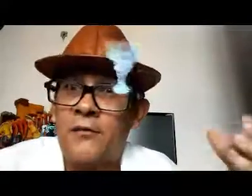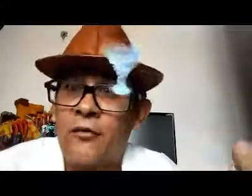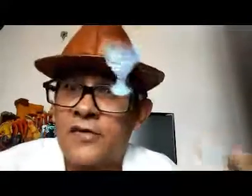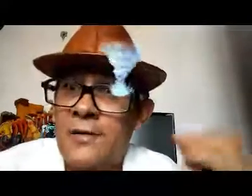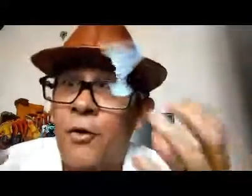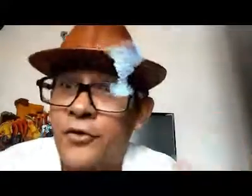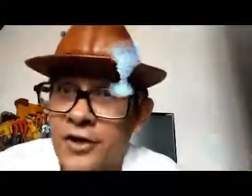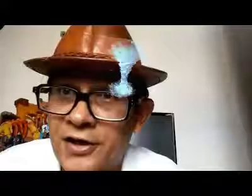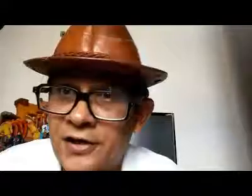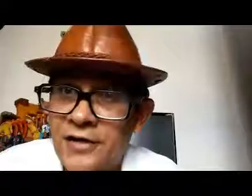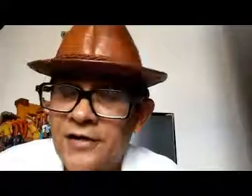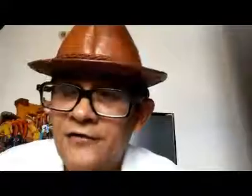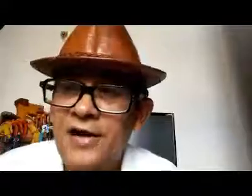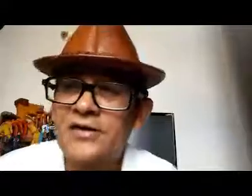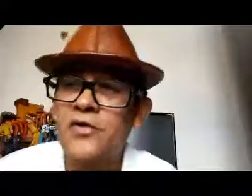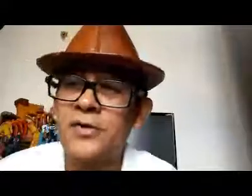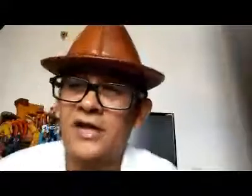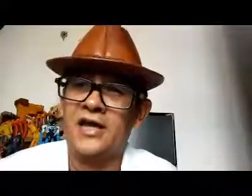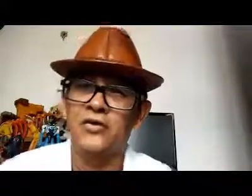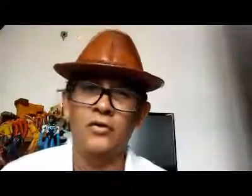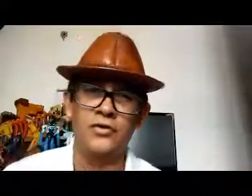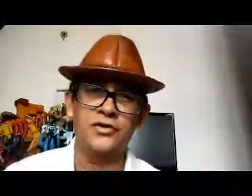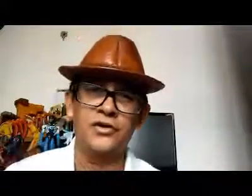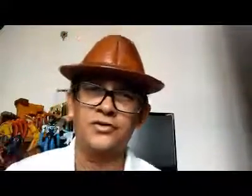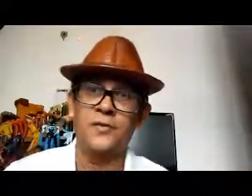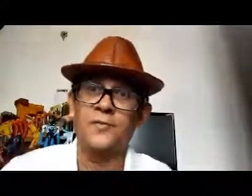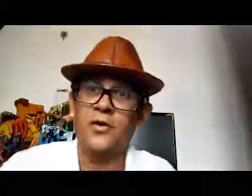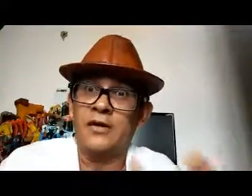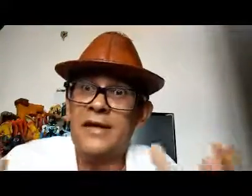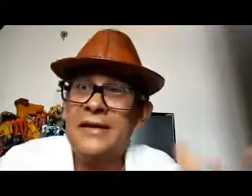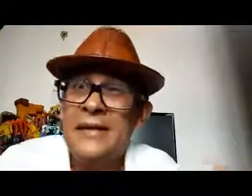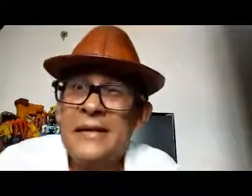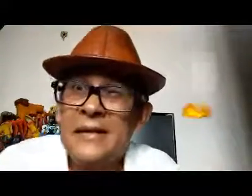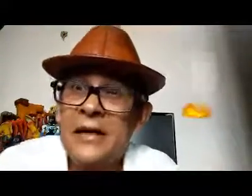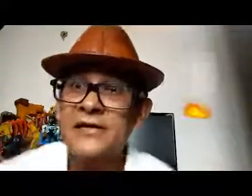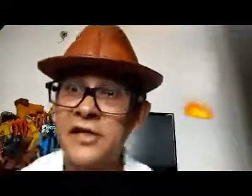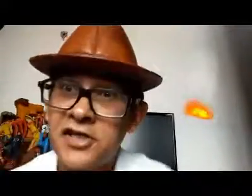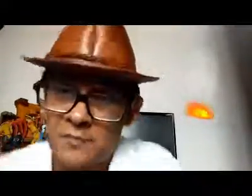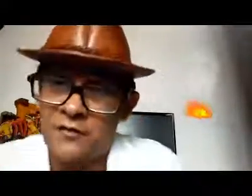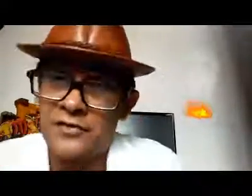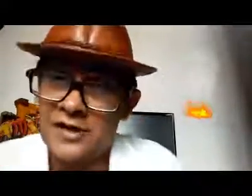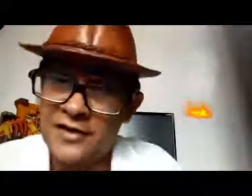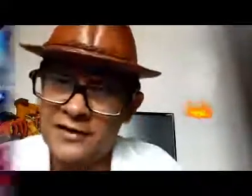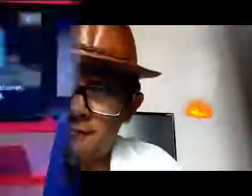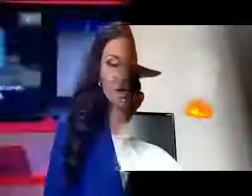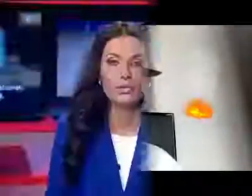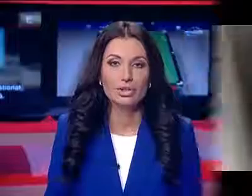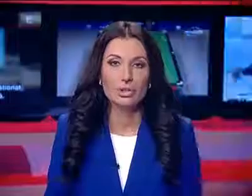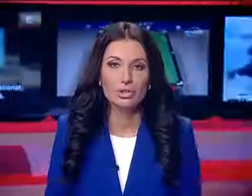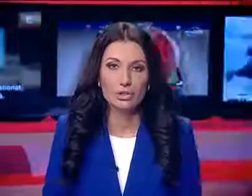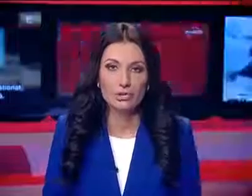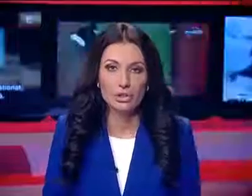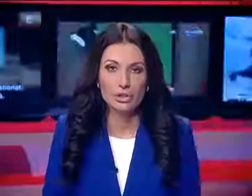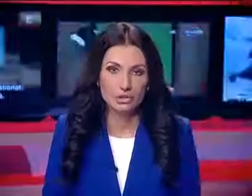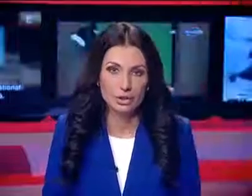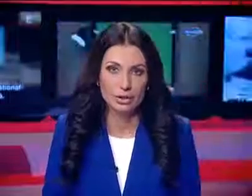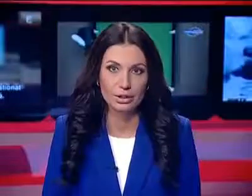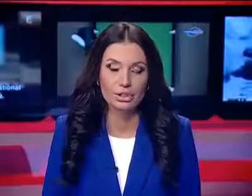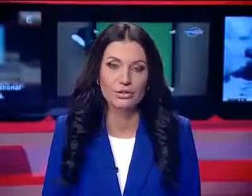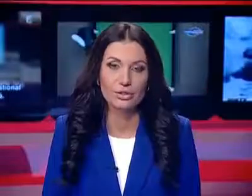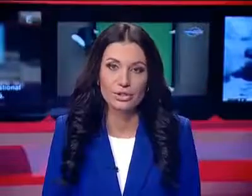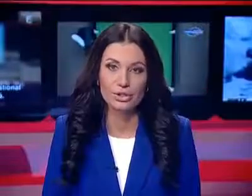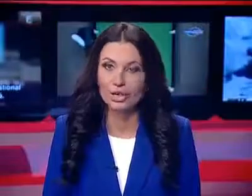furacão, sobre força e poder, fala sobre tecnologia, sobre pirotecnia. Assista para você ver. Четверг, 4 числа,